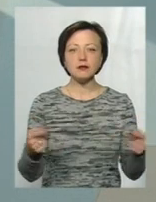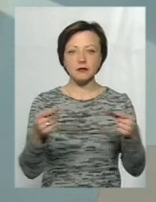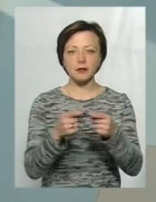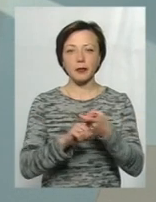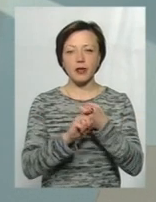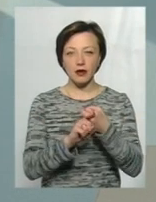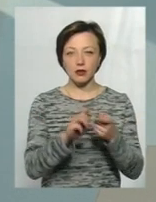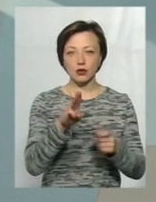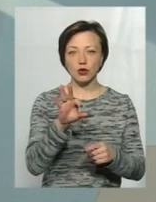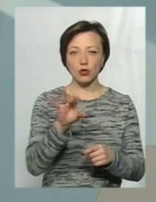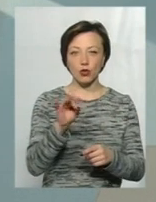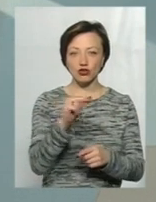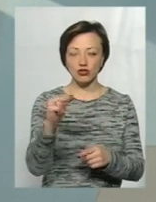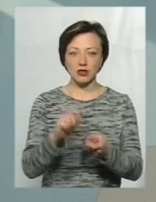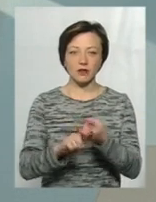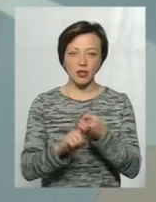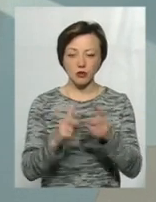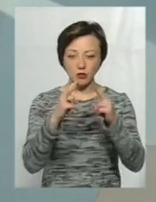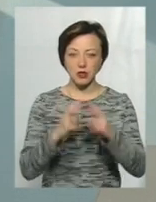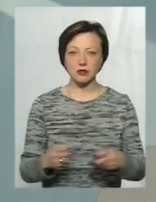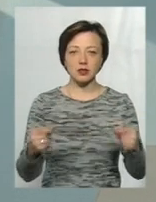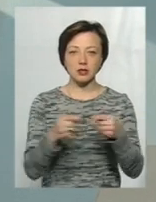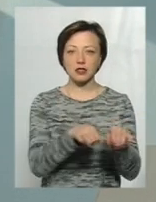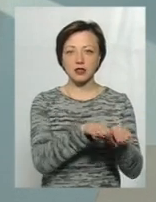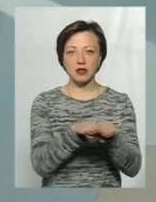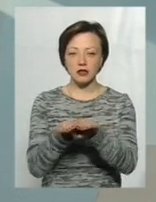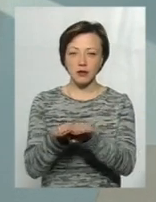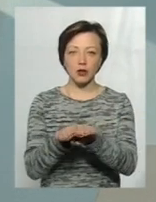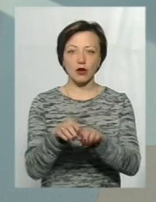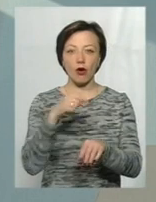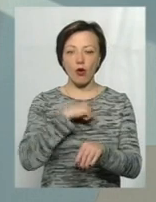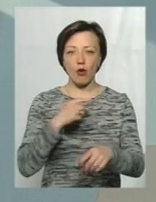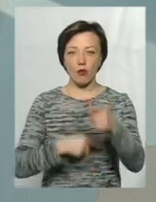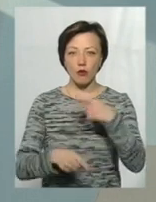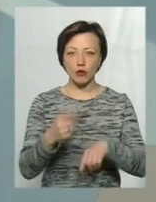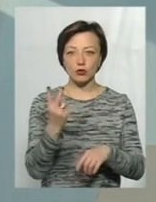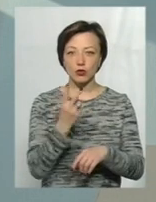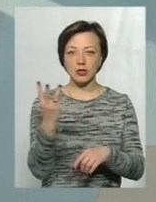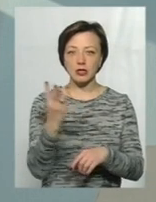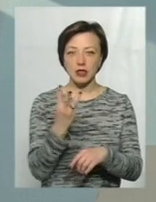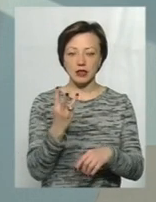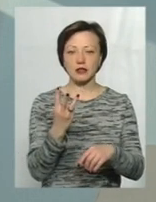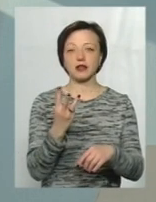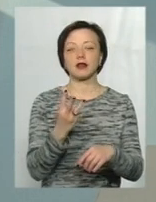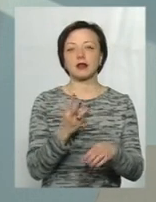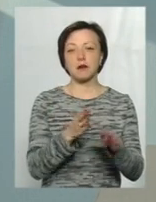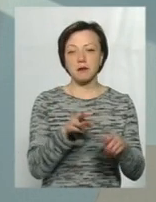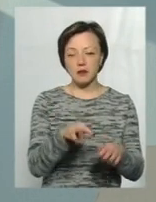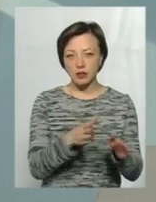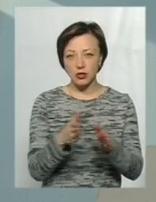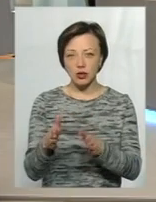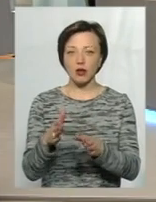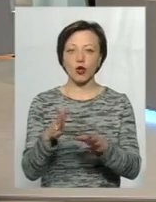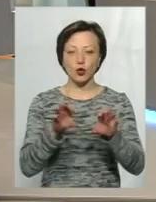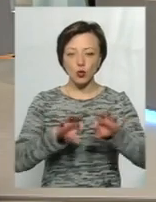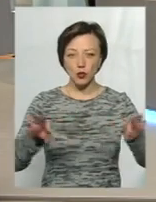на торч-інфекцію обстеження, визначається рівень базальних гормонів на другий-третій день менструального циклу, визначається прохідність труб після